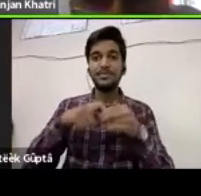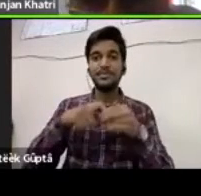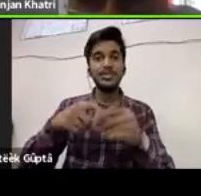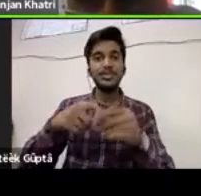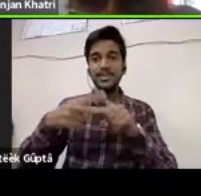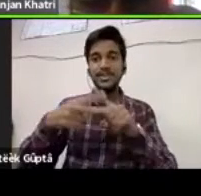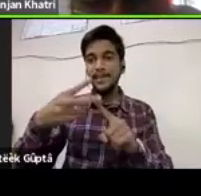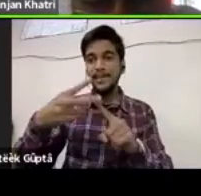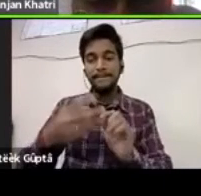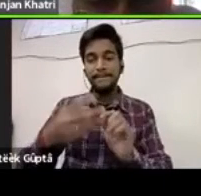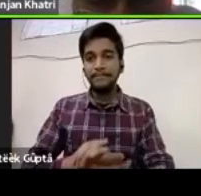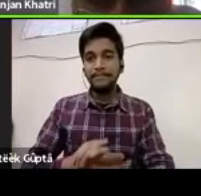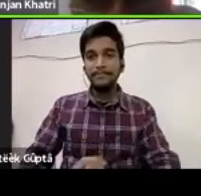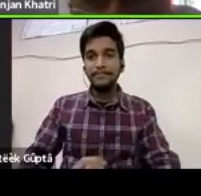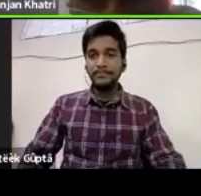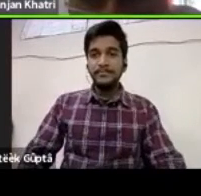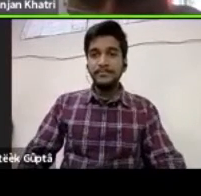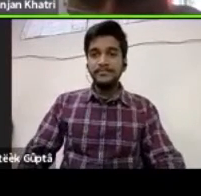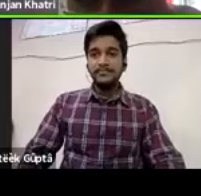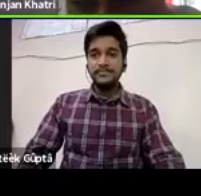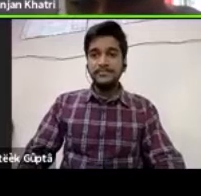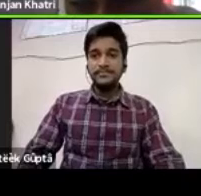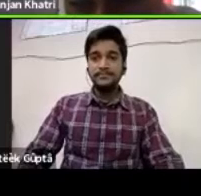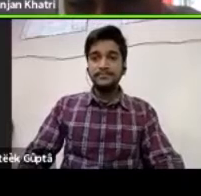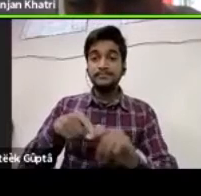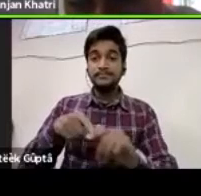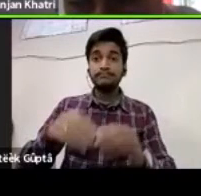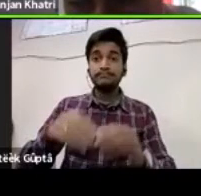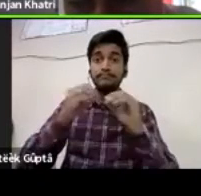भावना एनी अदर इनपुट्स टू बी गिवन?